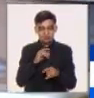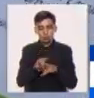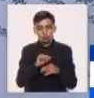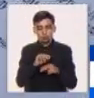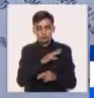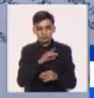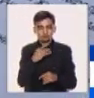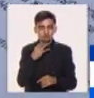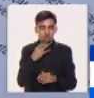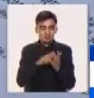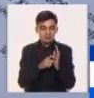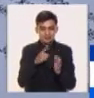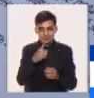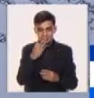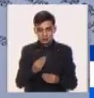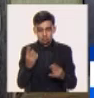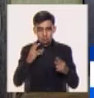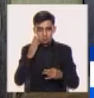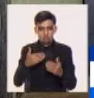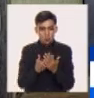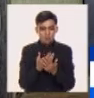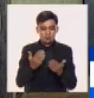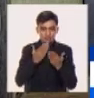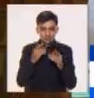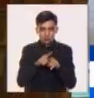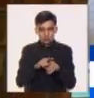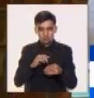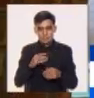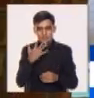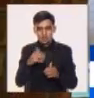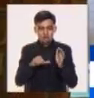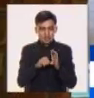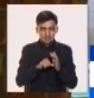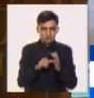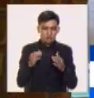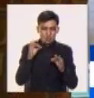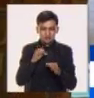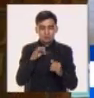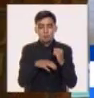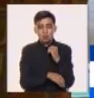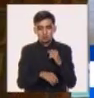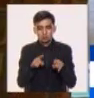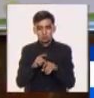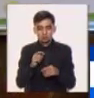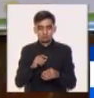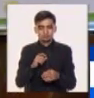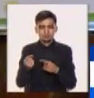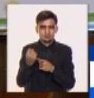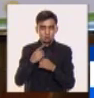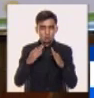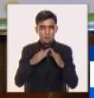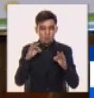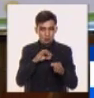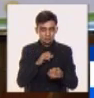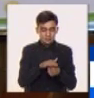говорит, что в день им приходится осваивать новый материал по 5-6 предметам. После еще нужно выполнять домашнее задание.